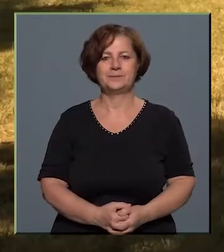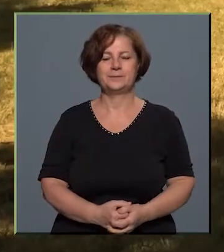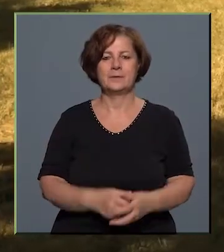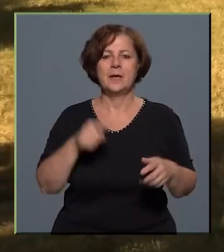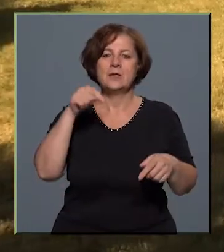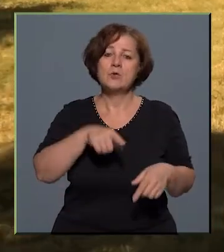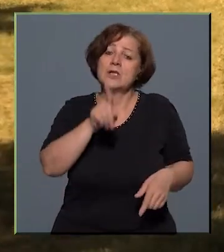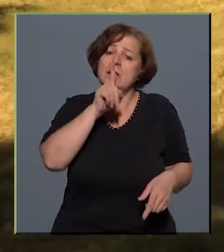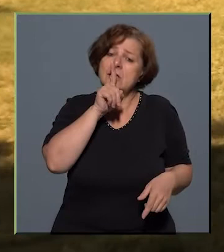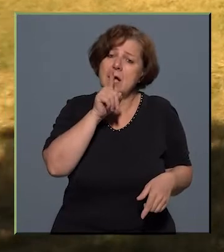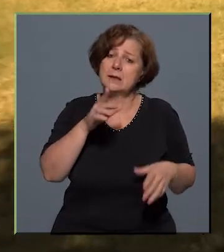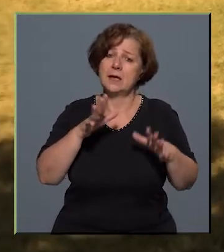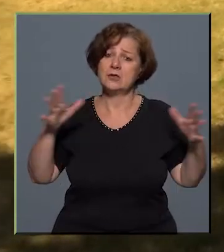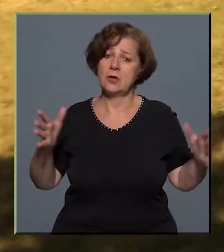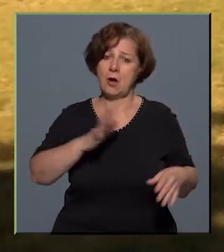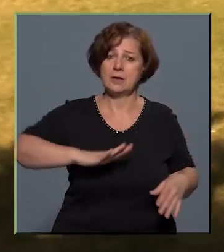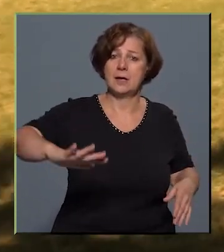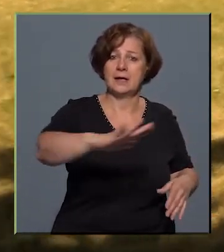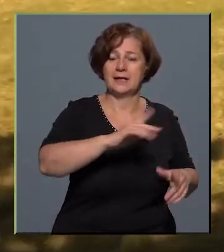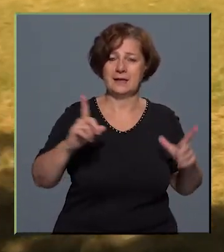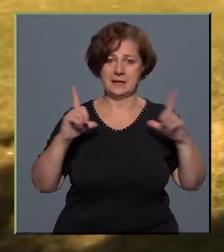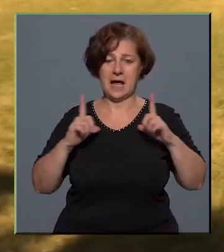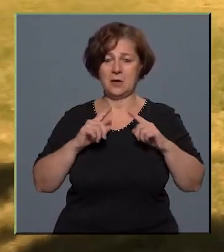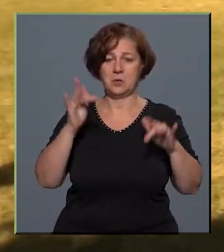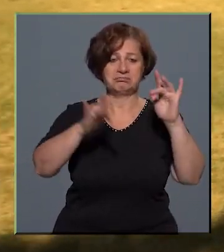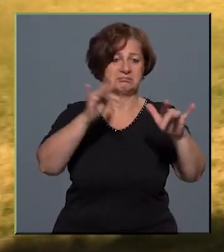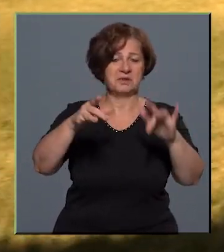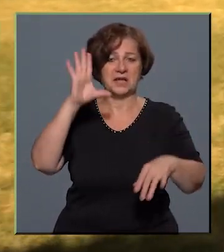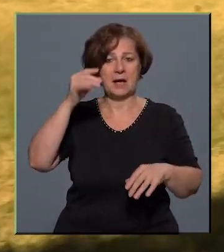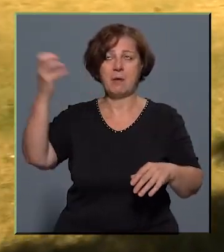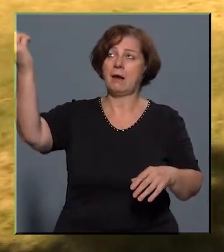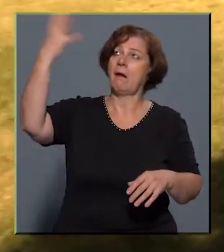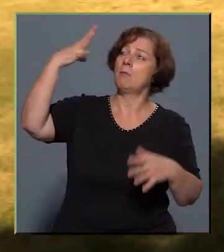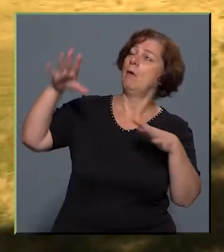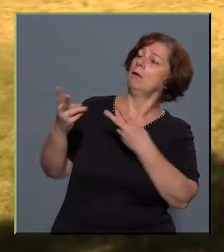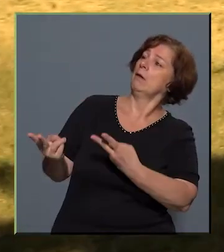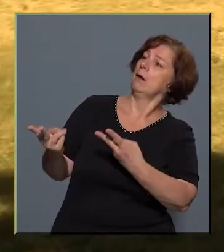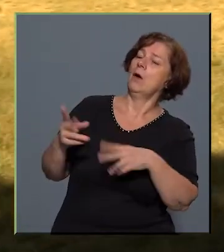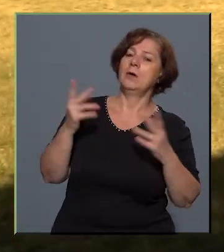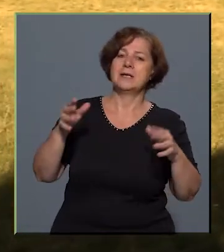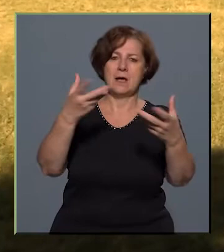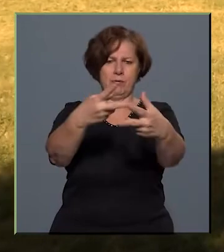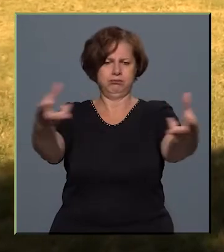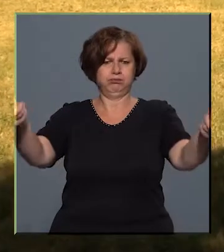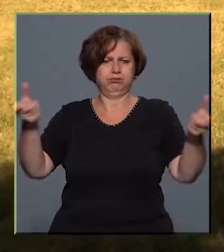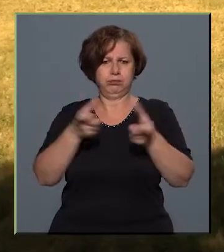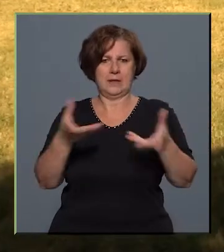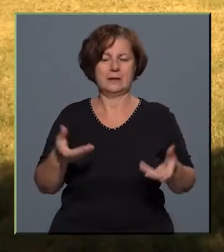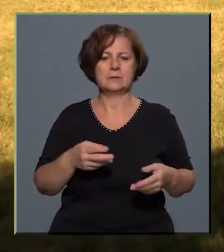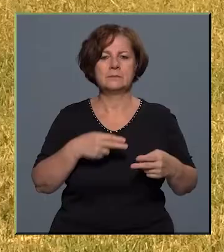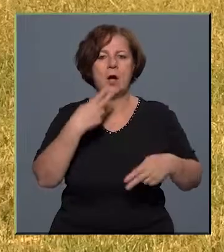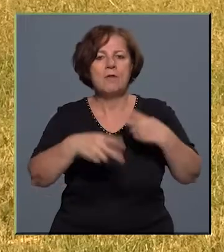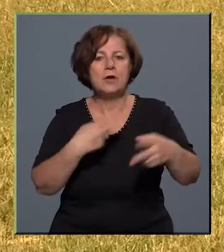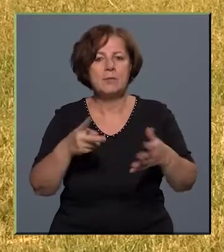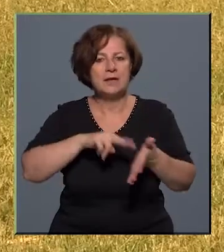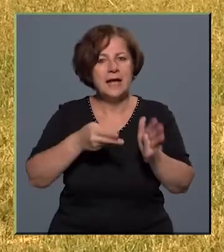egy csendes nagy réten állunk, egy-két ember napozik. Hogy lesz ebből aréna? Ez még folyamatban van, mind a